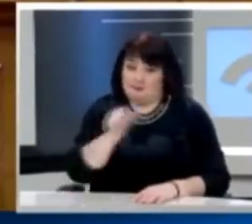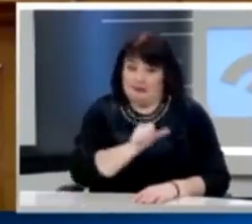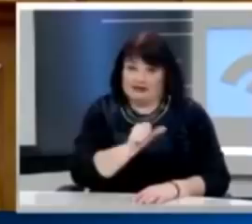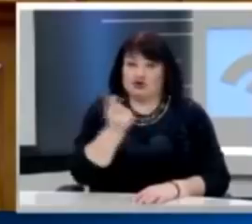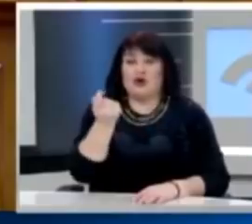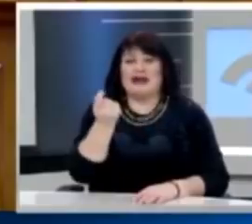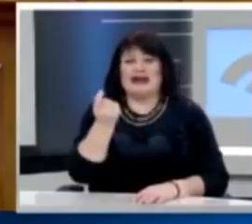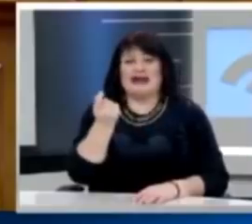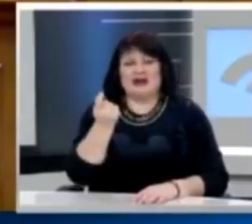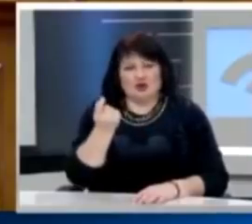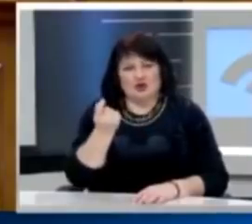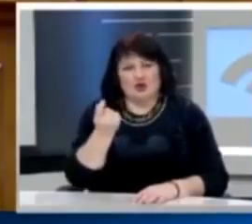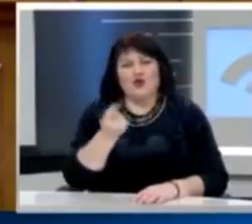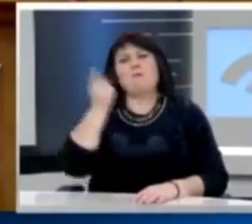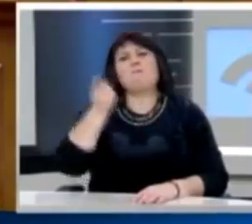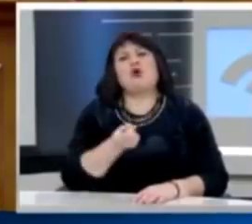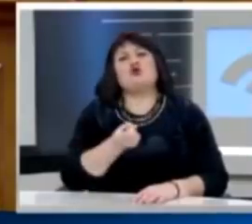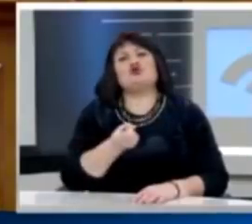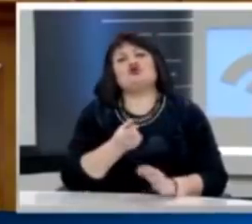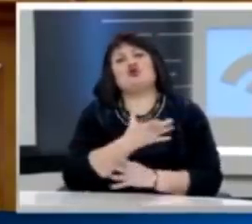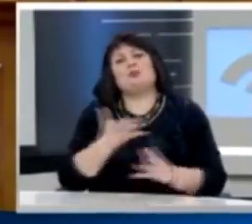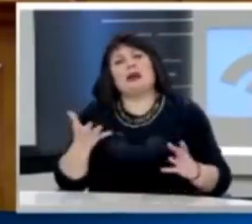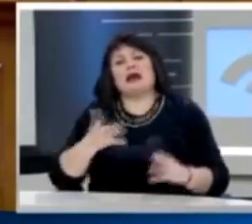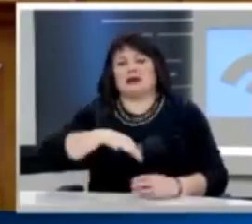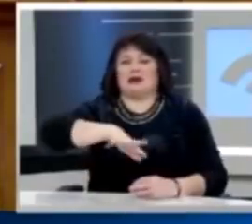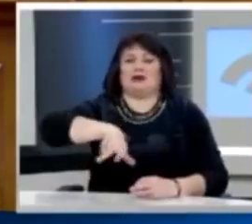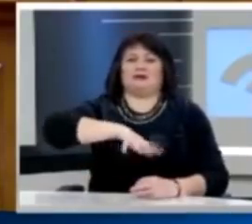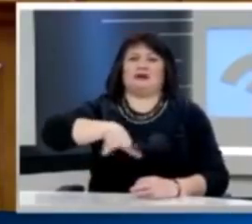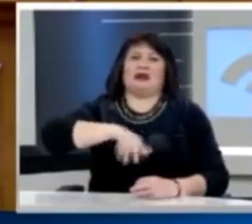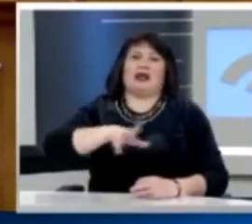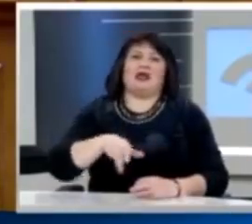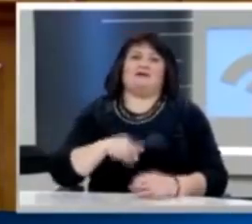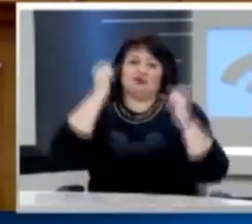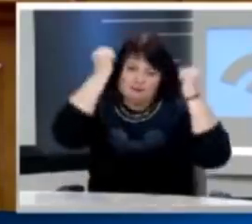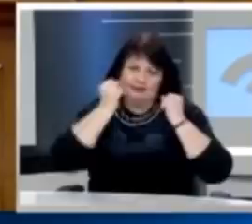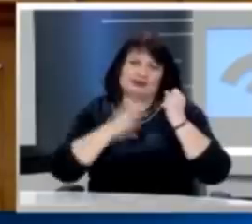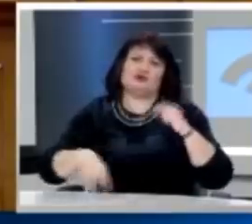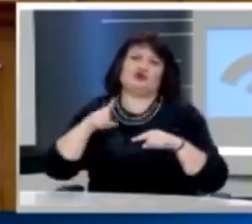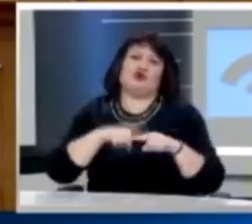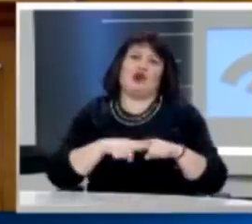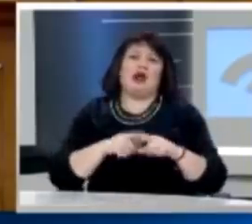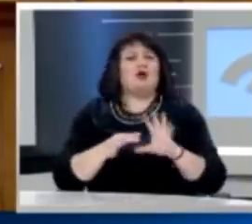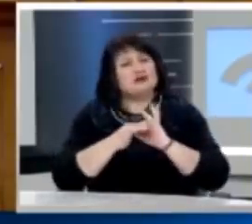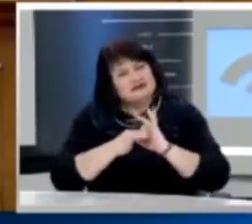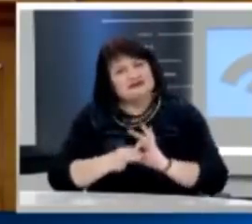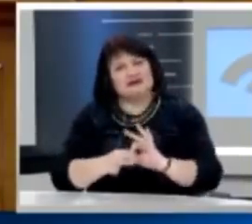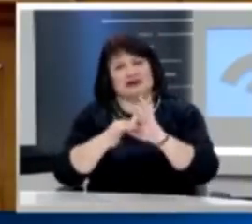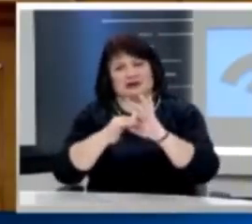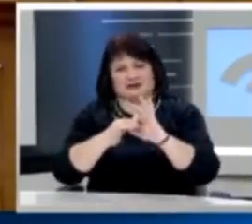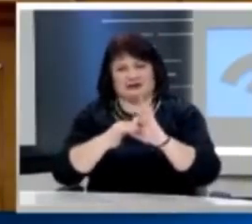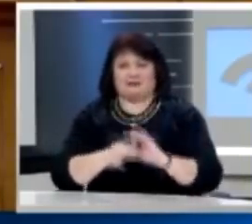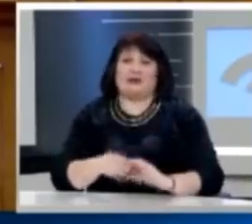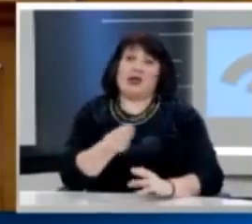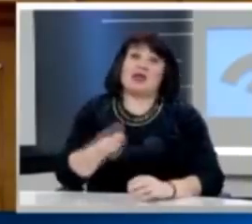πολύ ελάχιστου μέρους από την τεράστια ληστεία σε βάρος του ελληνικού λαού που συνεχίζεται και